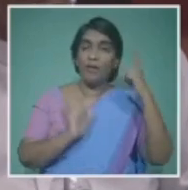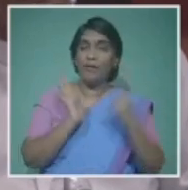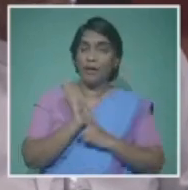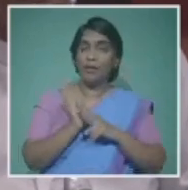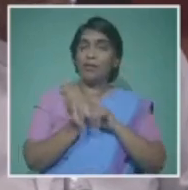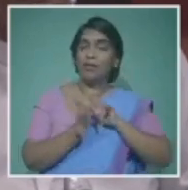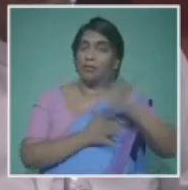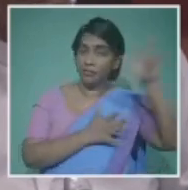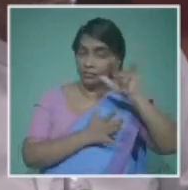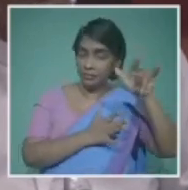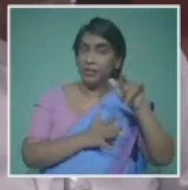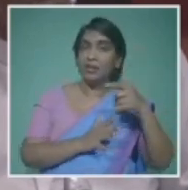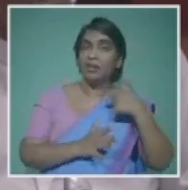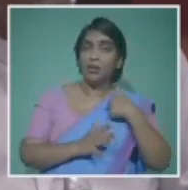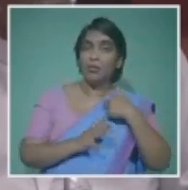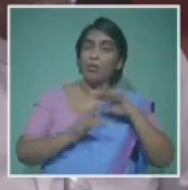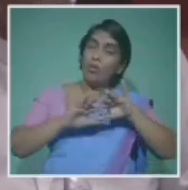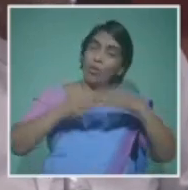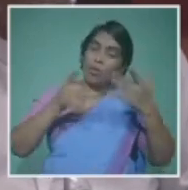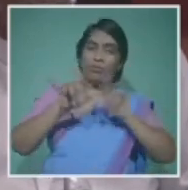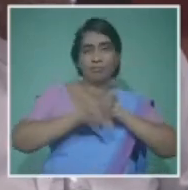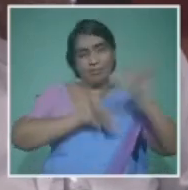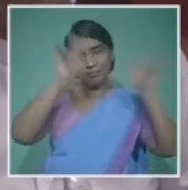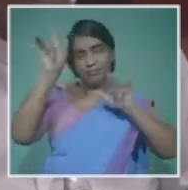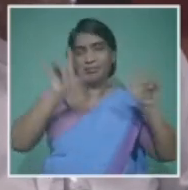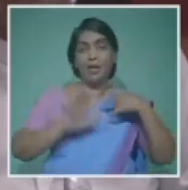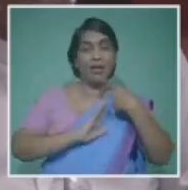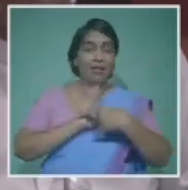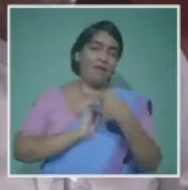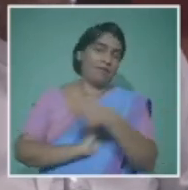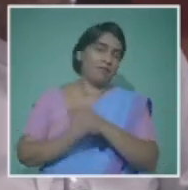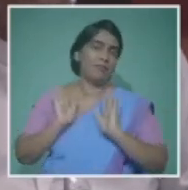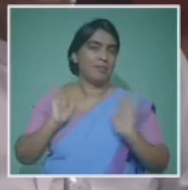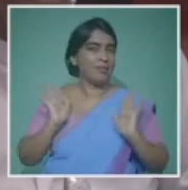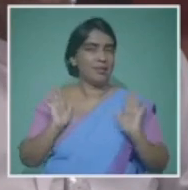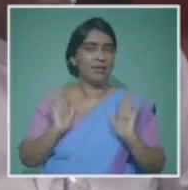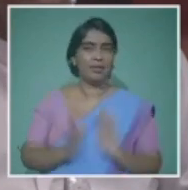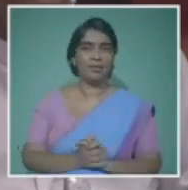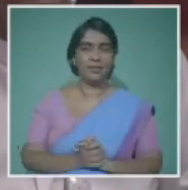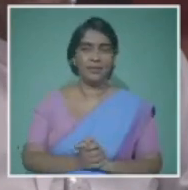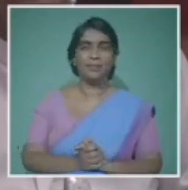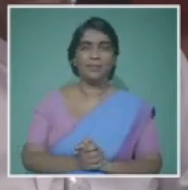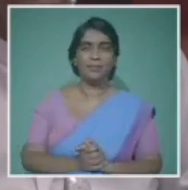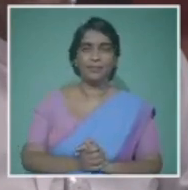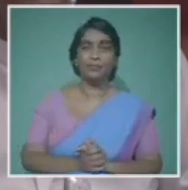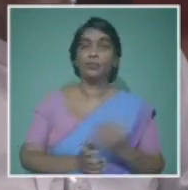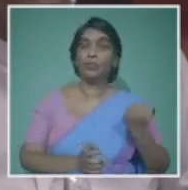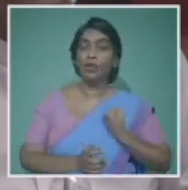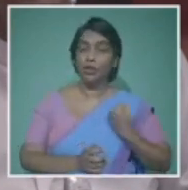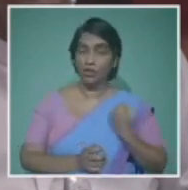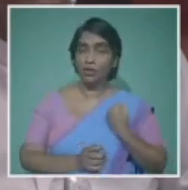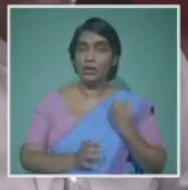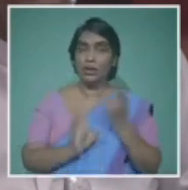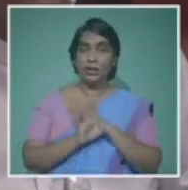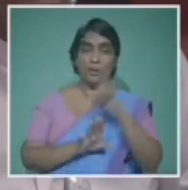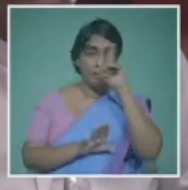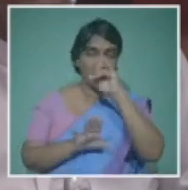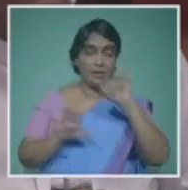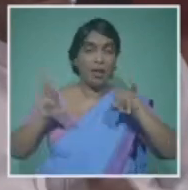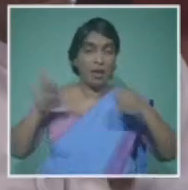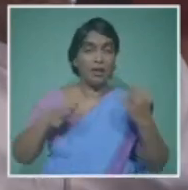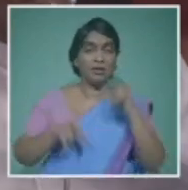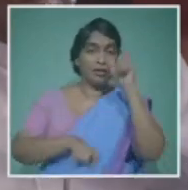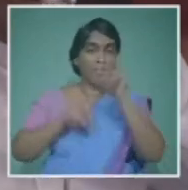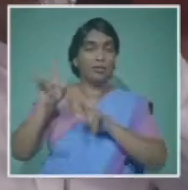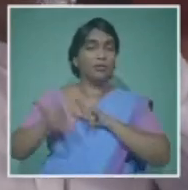inno. Api order nak kita rindu langkah awal diwarni pa. Wajib baru gebas ayat high siya kita lagi